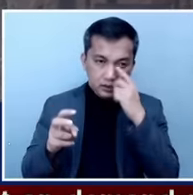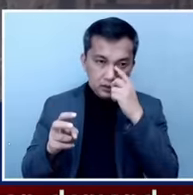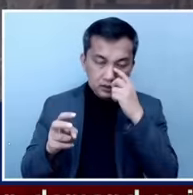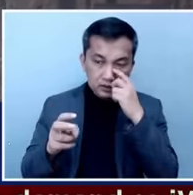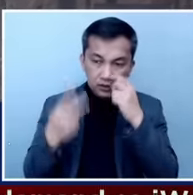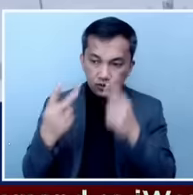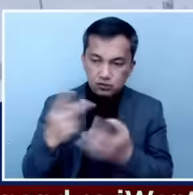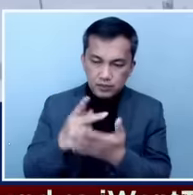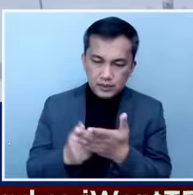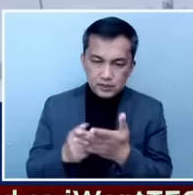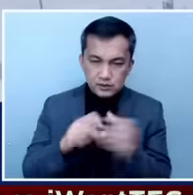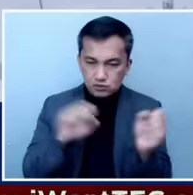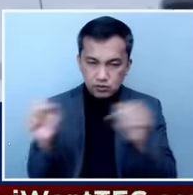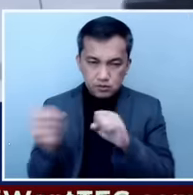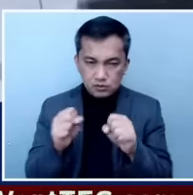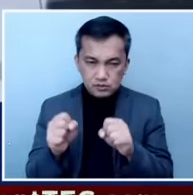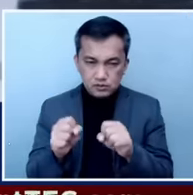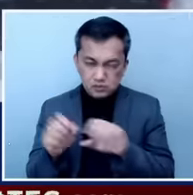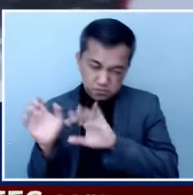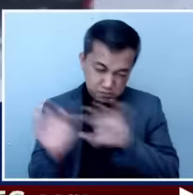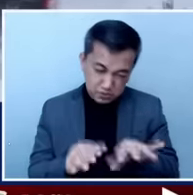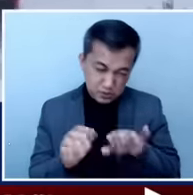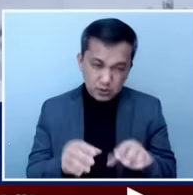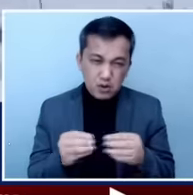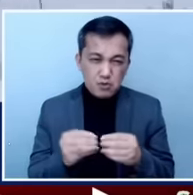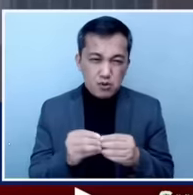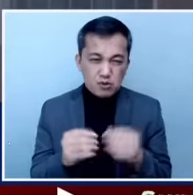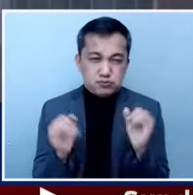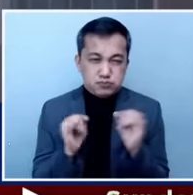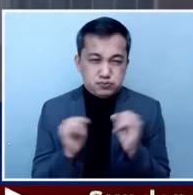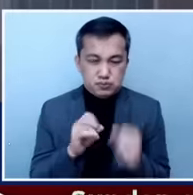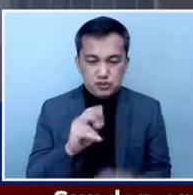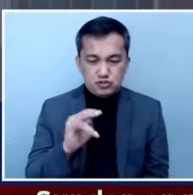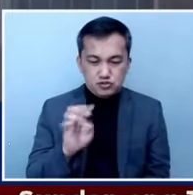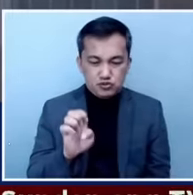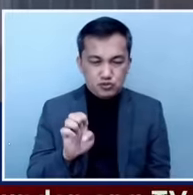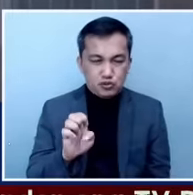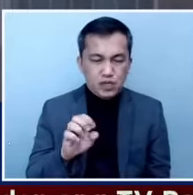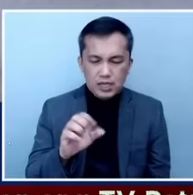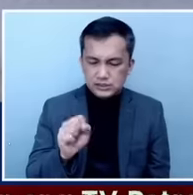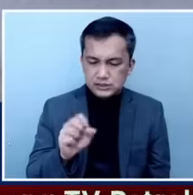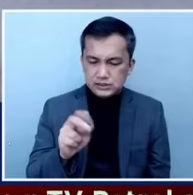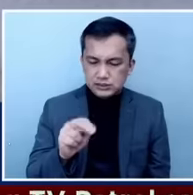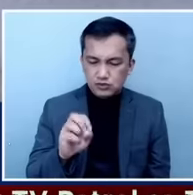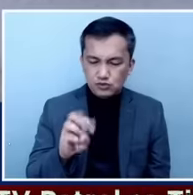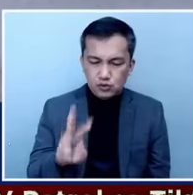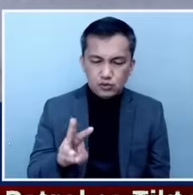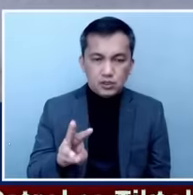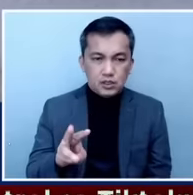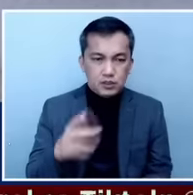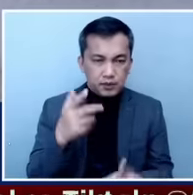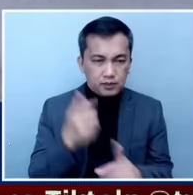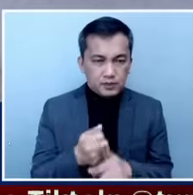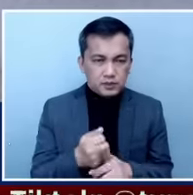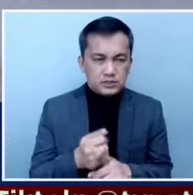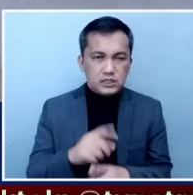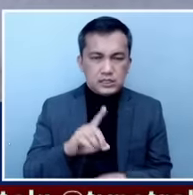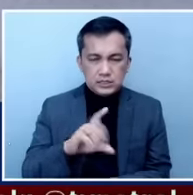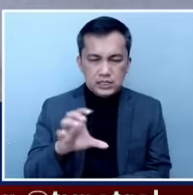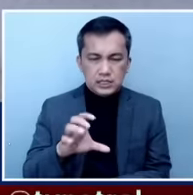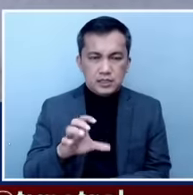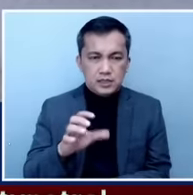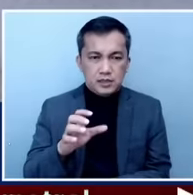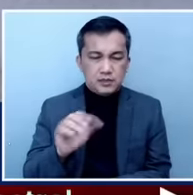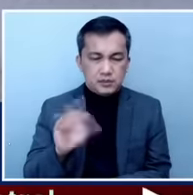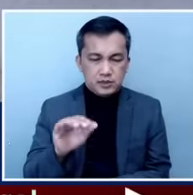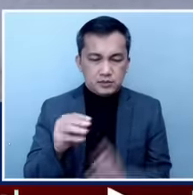ay magbubuhos ng karagdagang snow na makakaapekto sa biyahe ng tinatayang 115 milyong tao mula